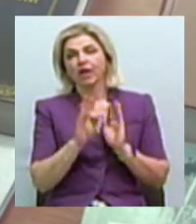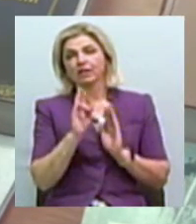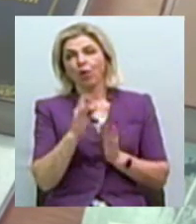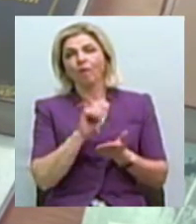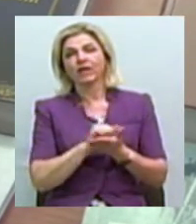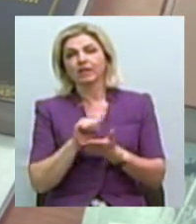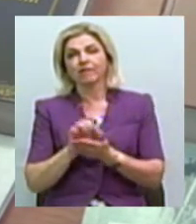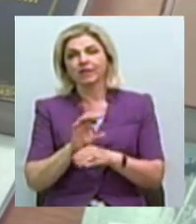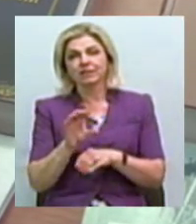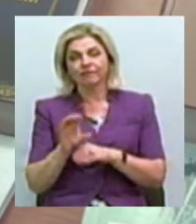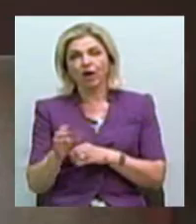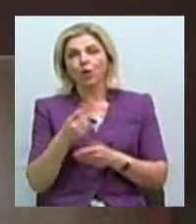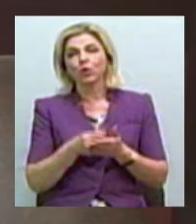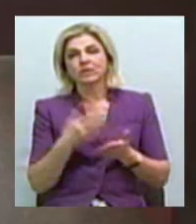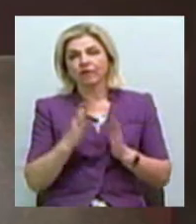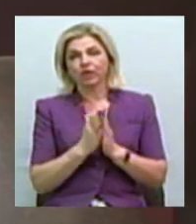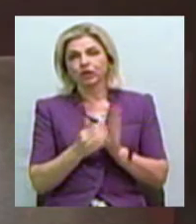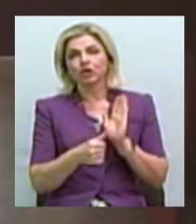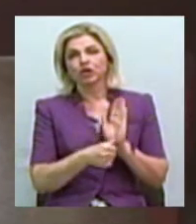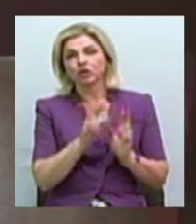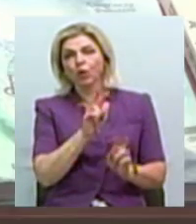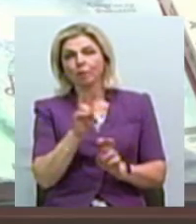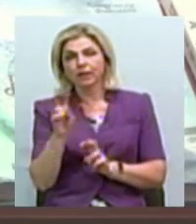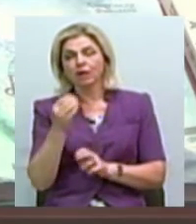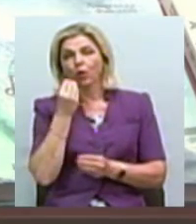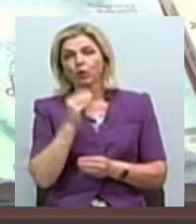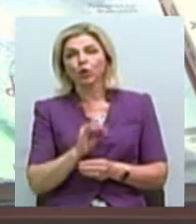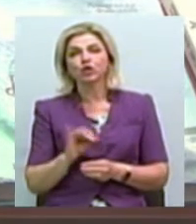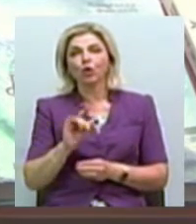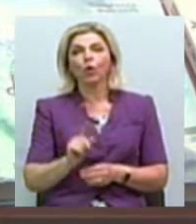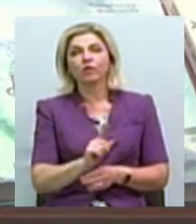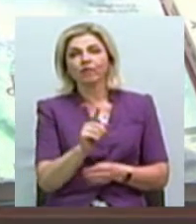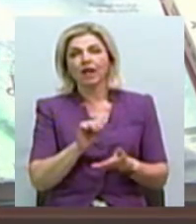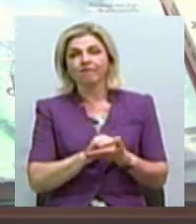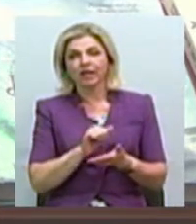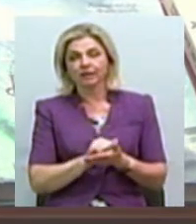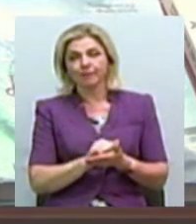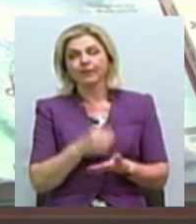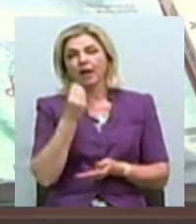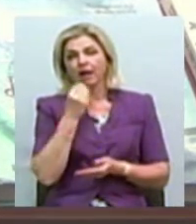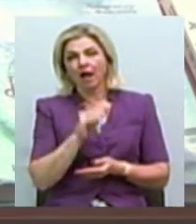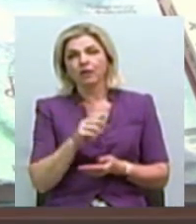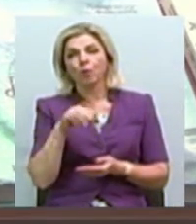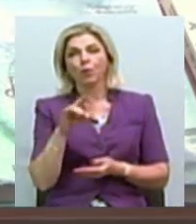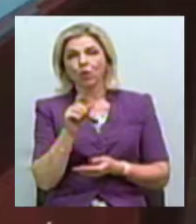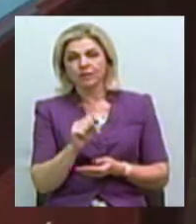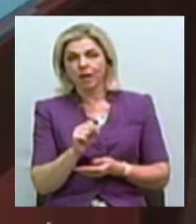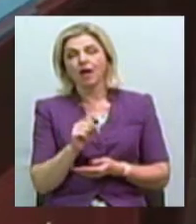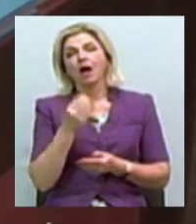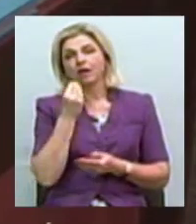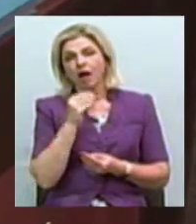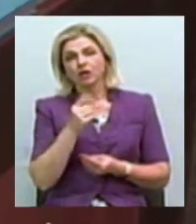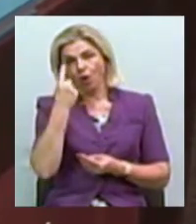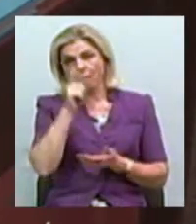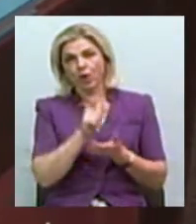видавництвах. Оцінювали книги у 6 номінаціях: краще історико-краєзнавче видання, краще прозаїчне видання, краща